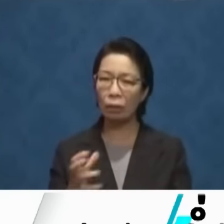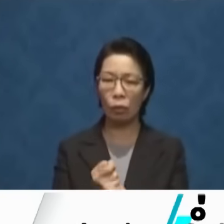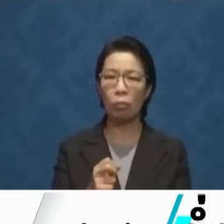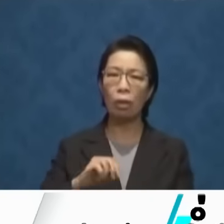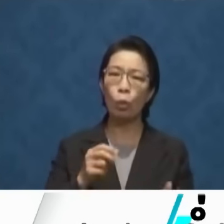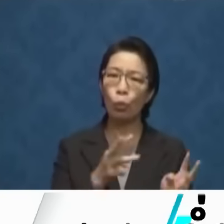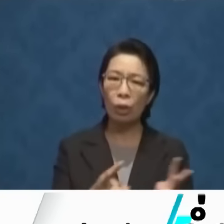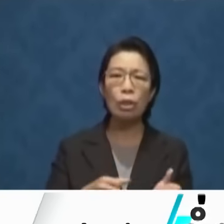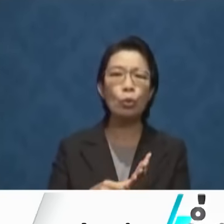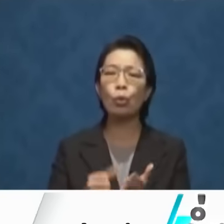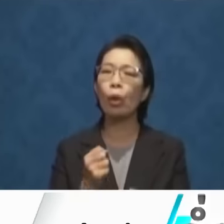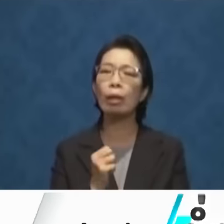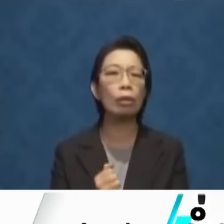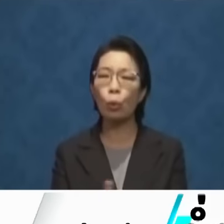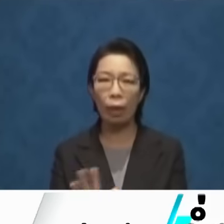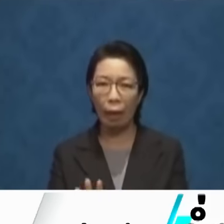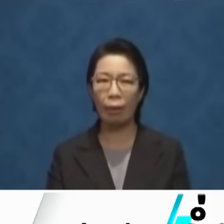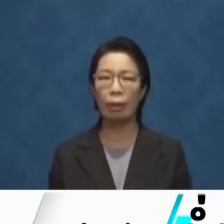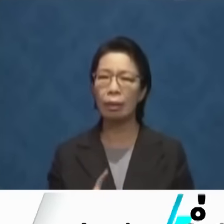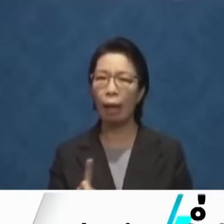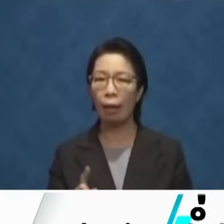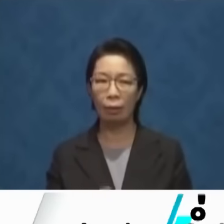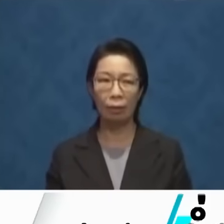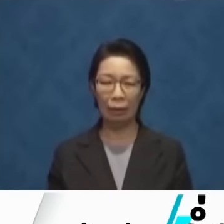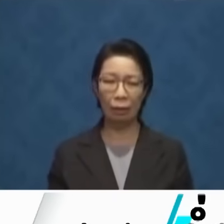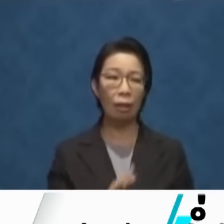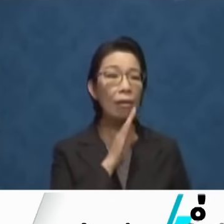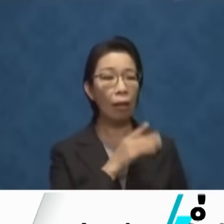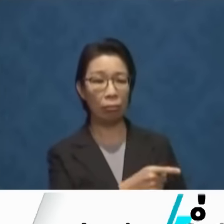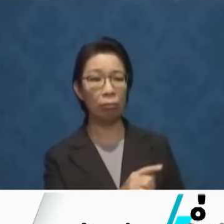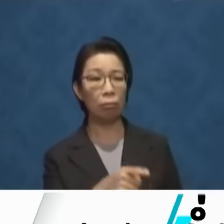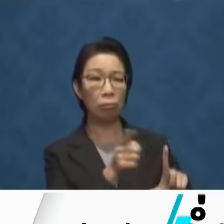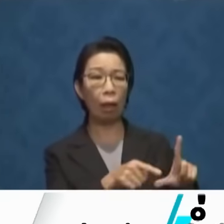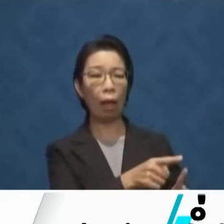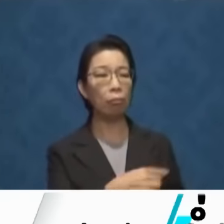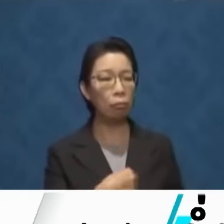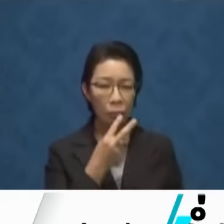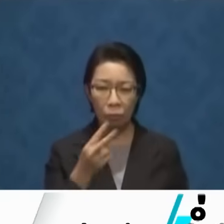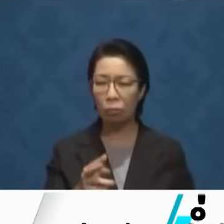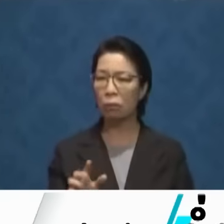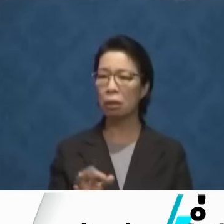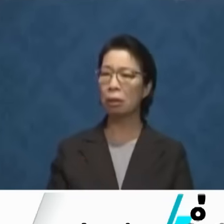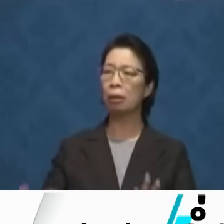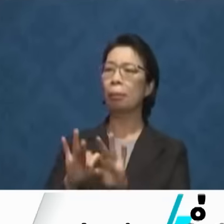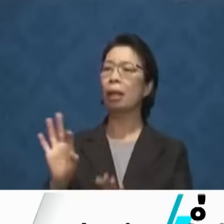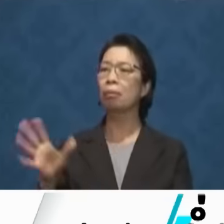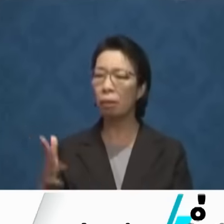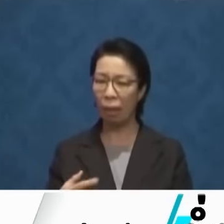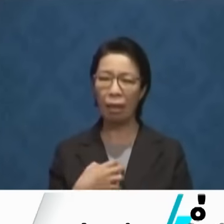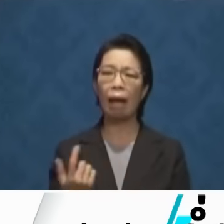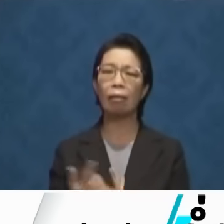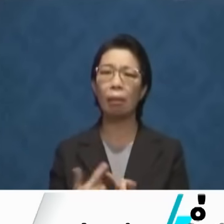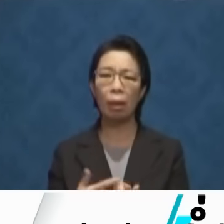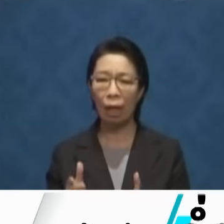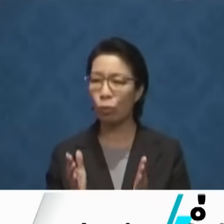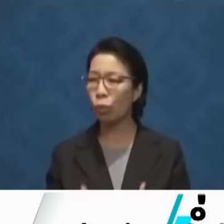มปรากฏว่านี่ครับคุณพินภัทราวิชัยกุลว่าที่รัฐมนตรีของเราจากทางรวมไทยสร้างชาติก็อภิปรายเลยครับ